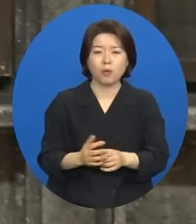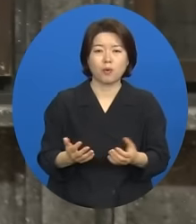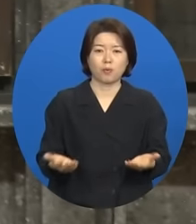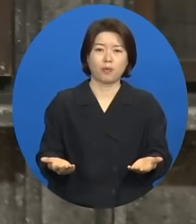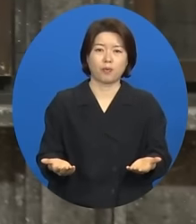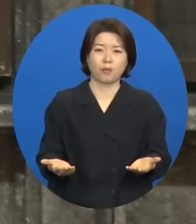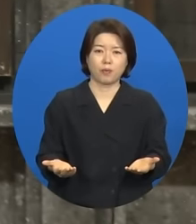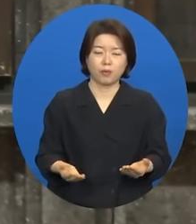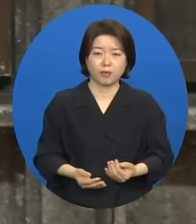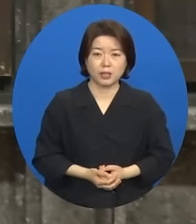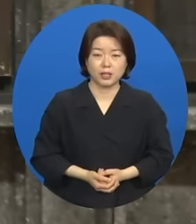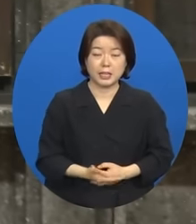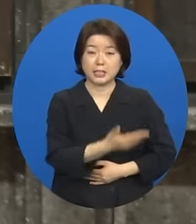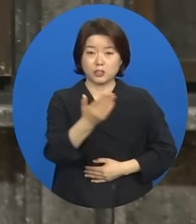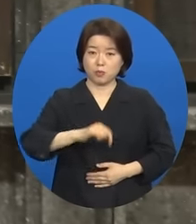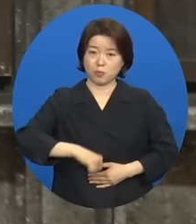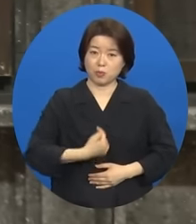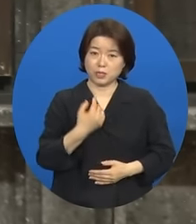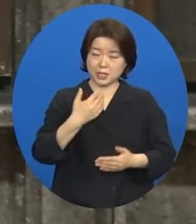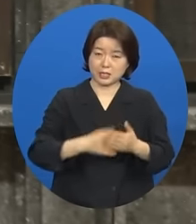여러분 홀로 남으신 것 같으십니까?